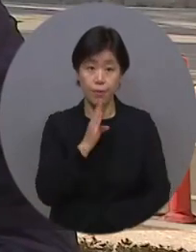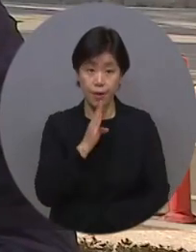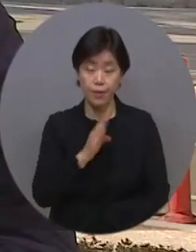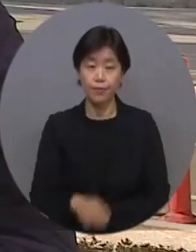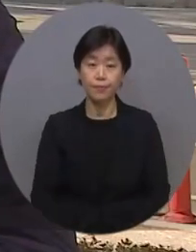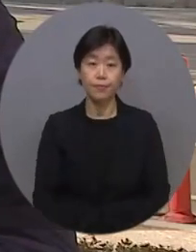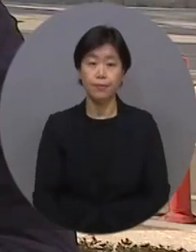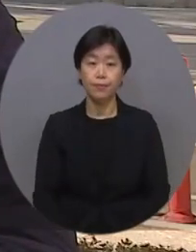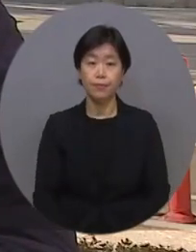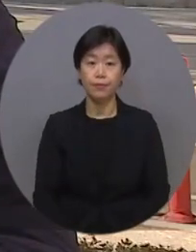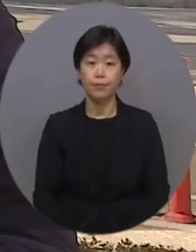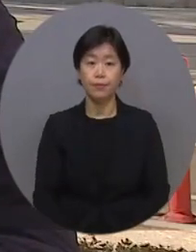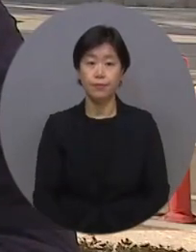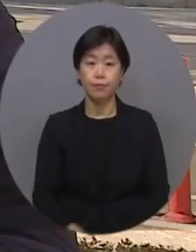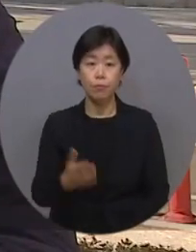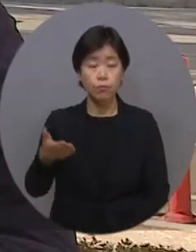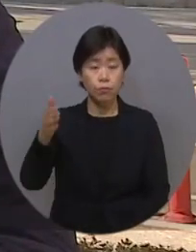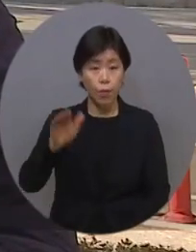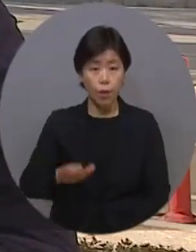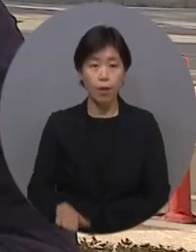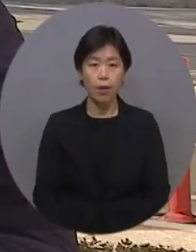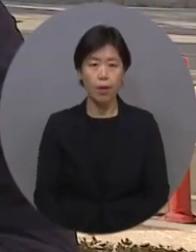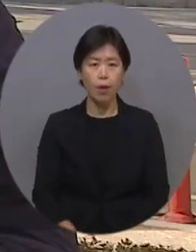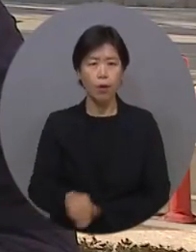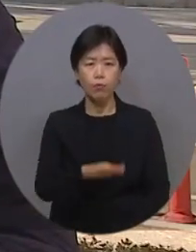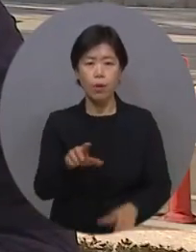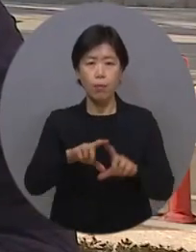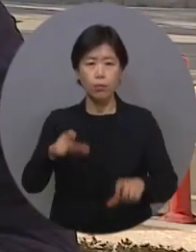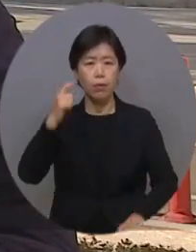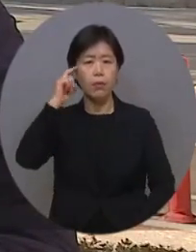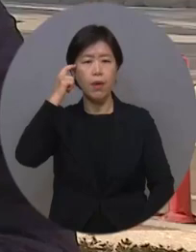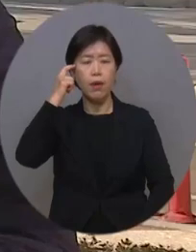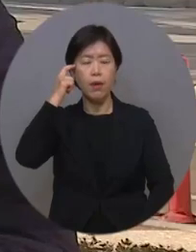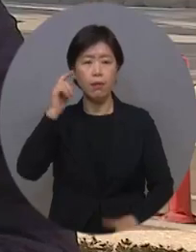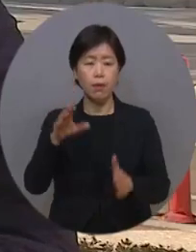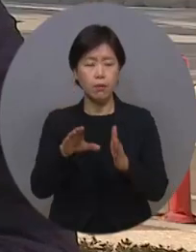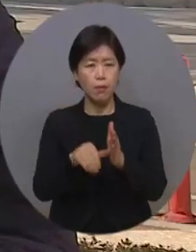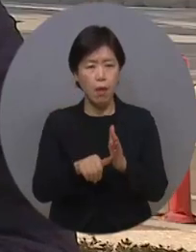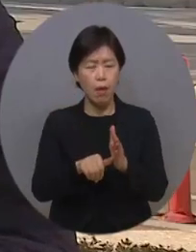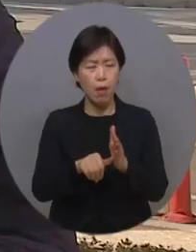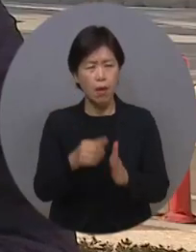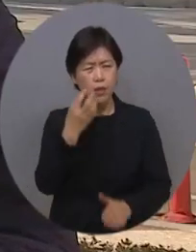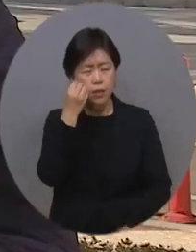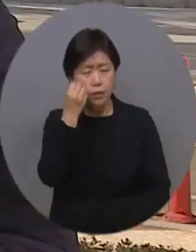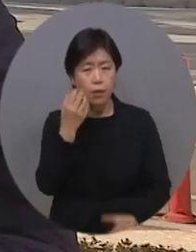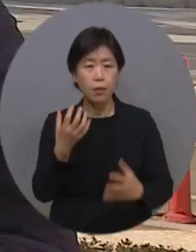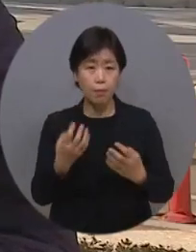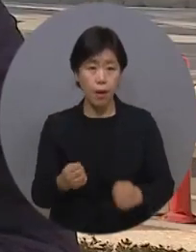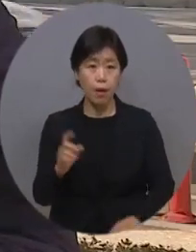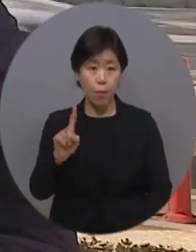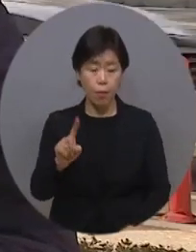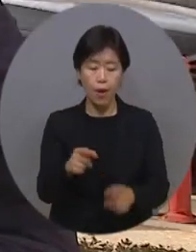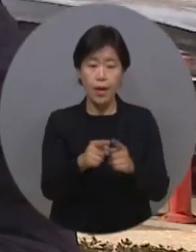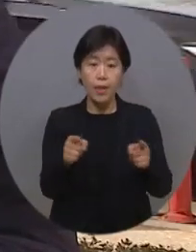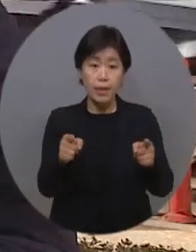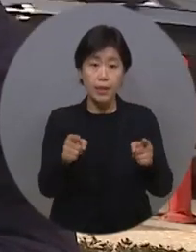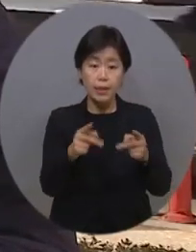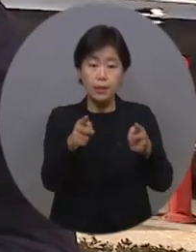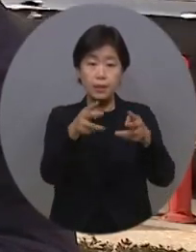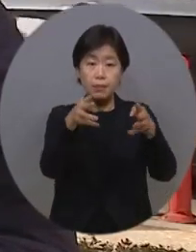있습니다. 그러나 일반 상식 수준에서 생각을 할 때 1층에서